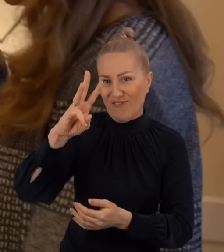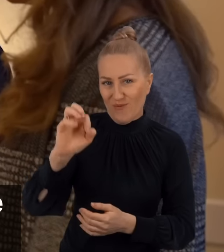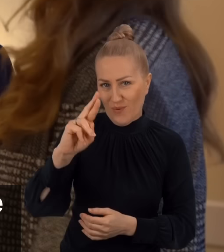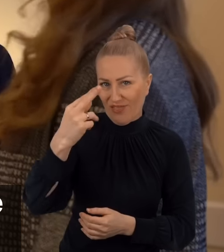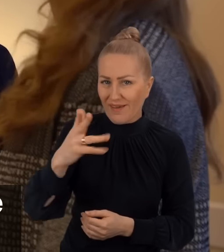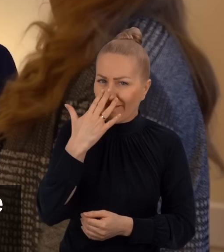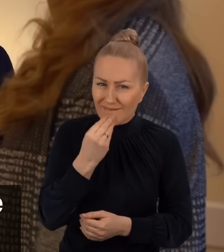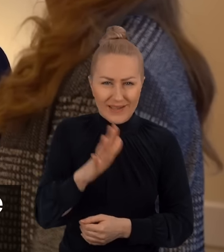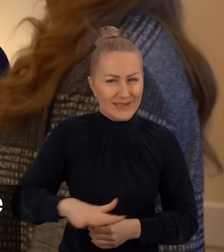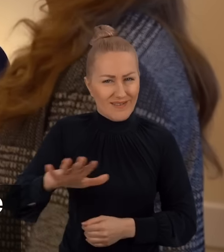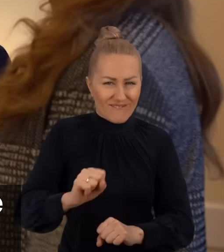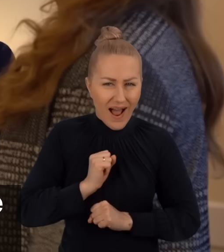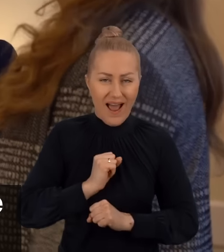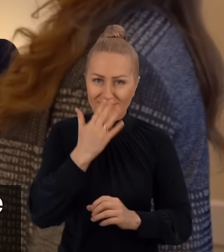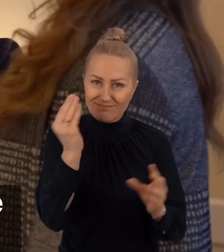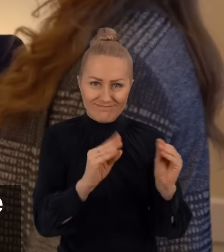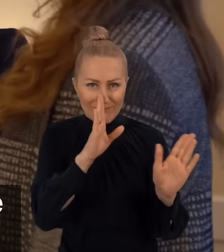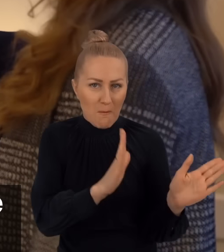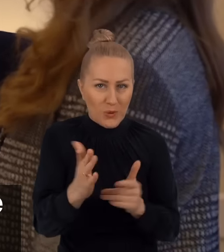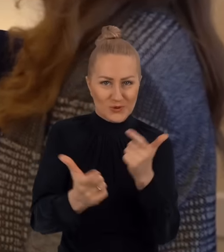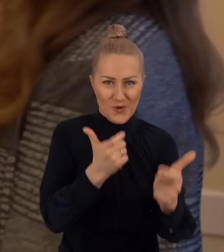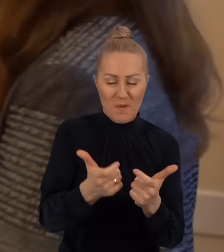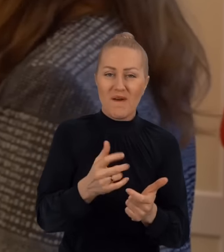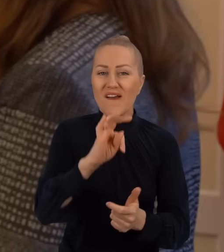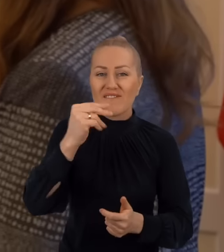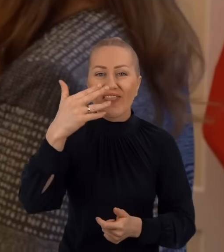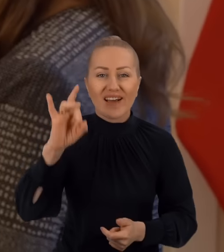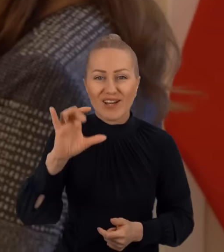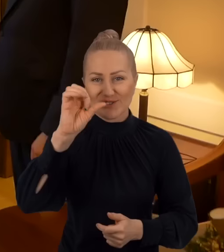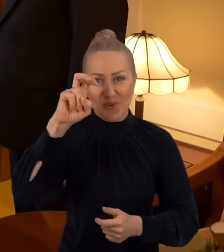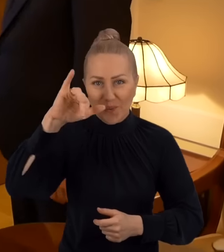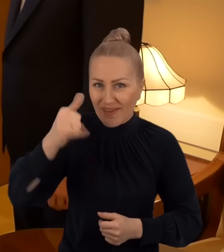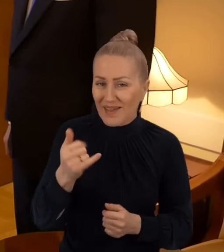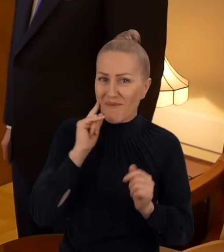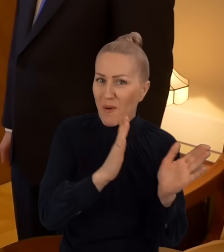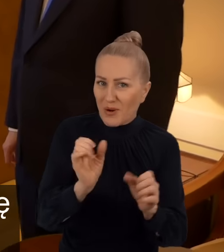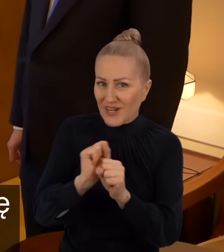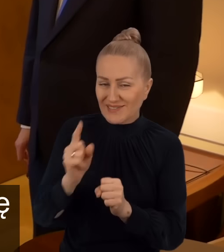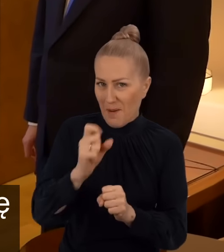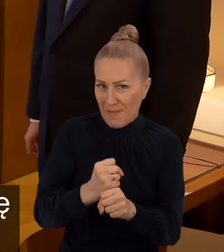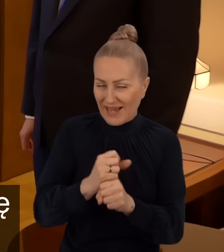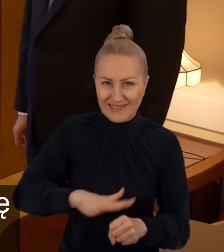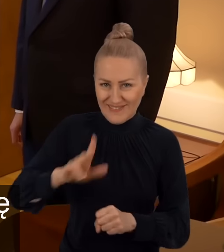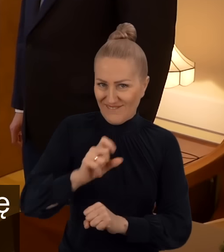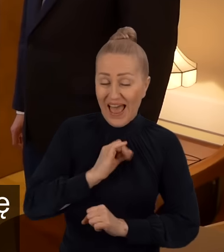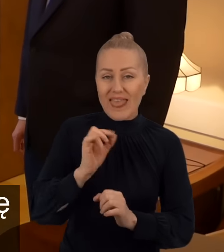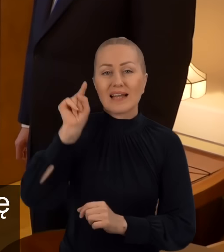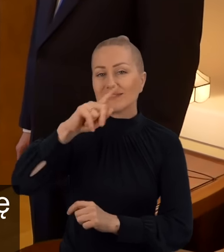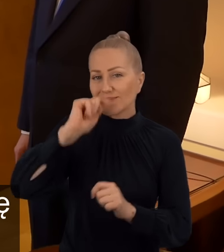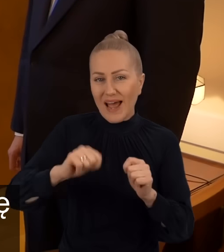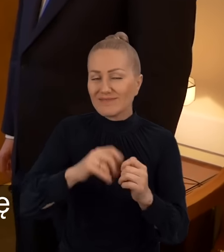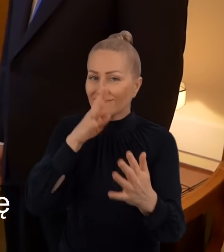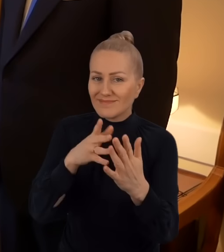pomysł. Ale... Naprawdę masz tu takie fajne sejmowe feng shui. Fajnie się tutaj pracuje. Bardzo ci dziękujemy. Tak. Idziemy zrobić teraz